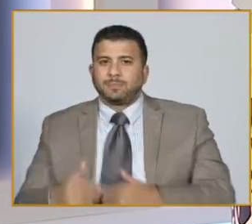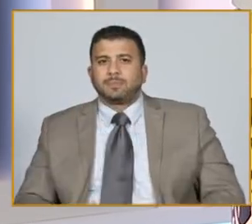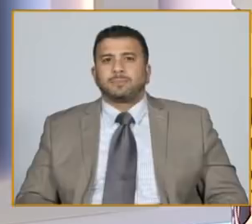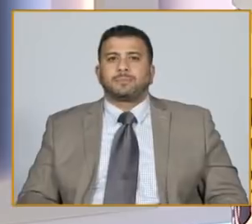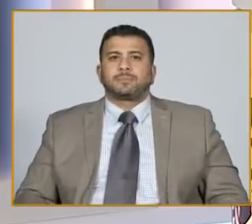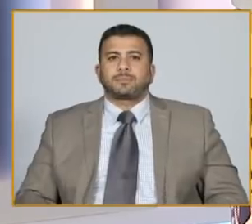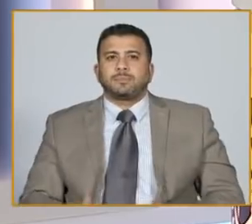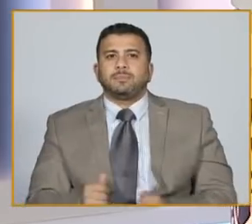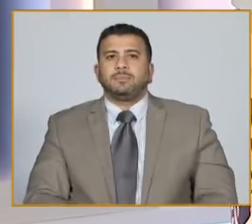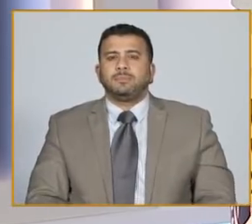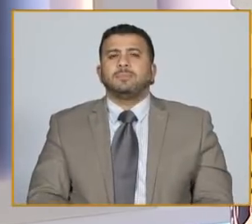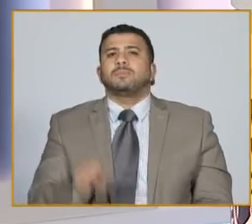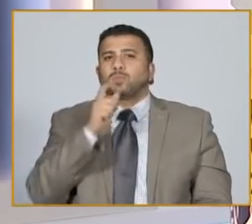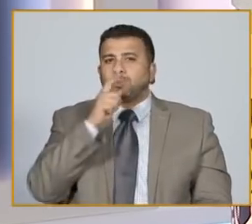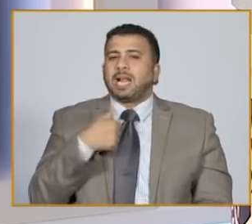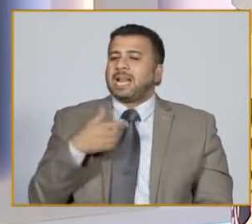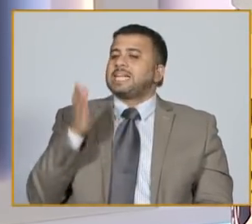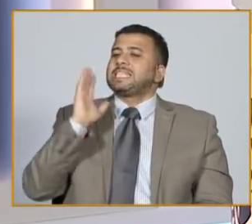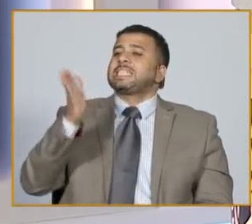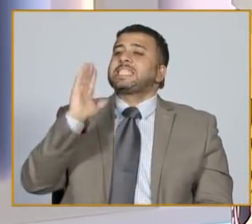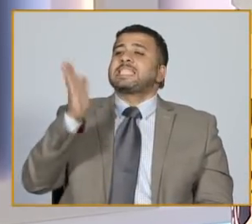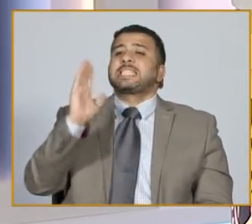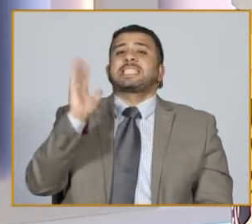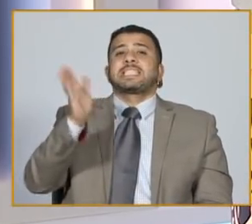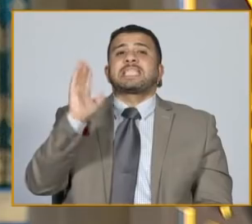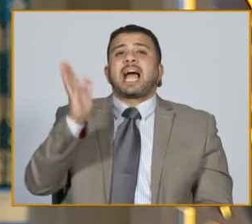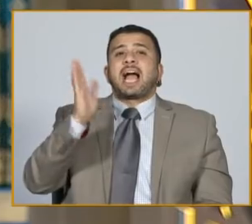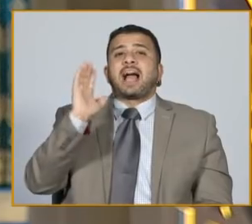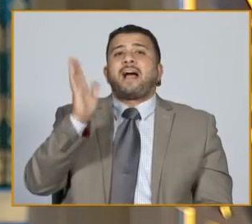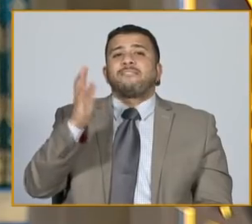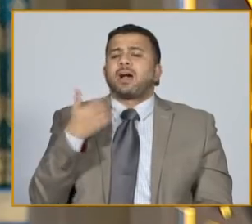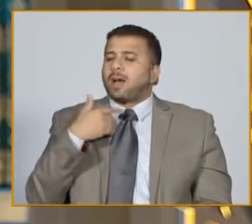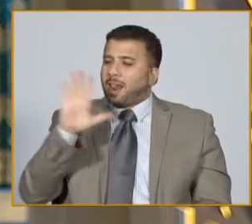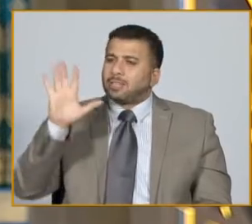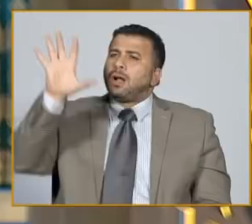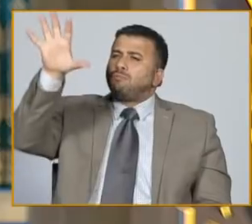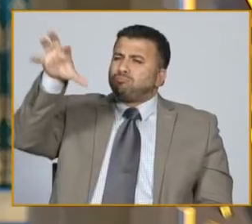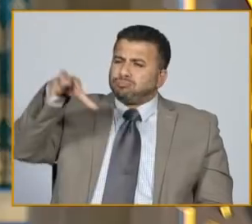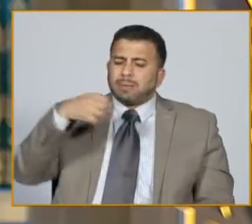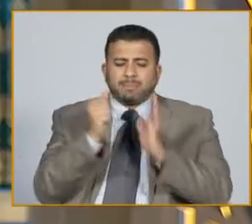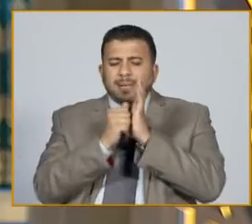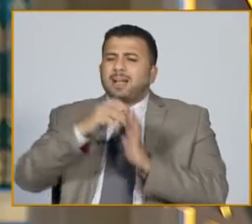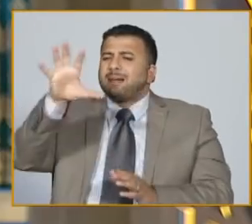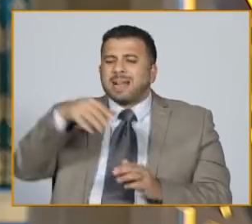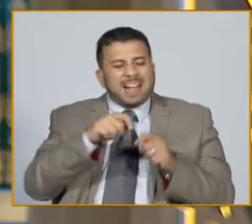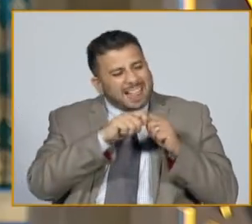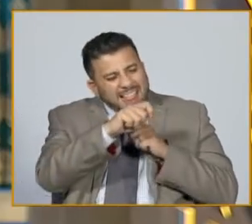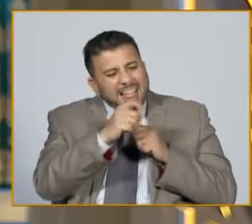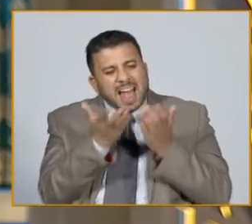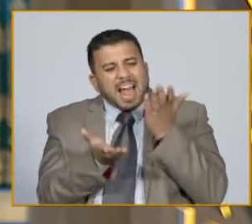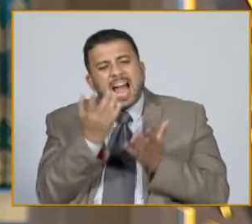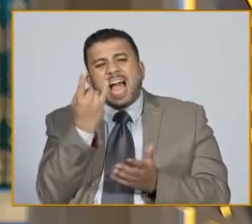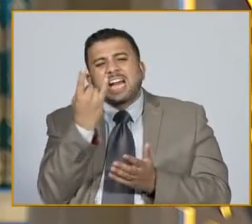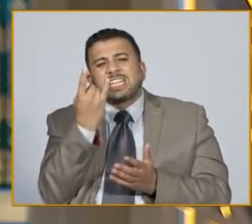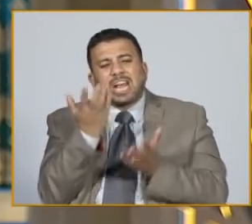مسافرا ورجعت ولم يبقى على بلدي إلا مسافة 10 كيلو، هل يحق لي أن أستمر